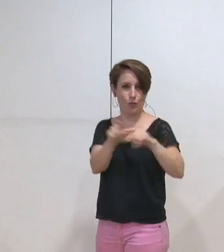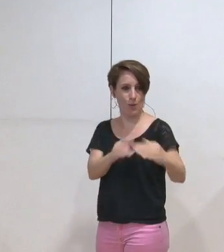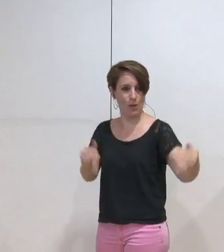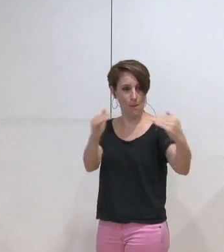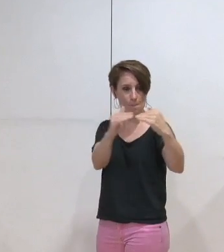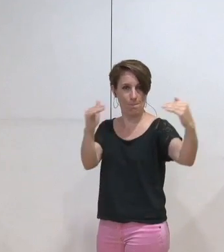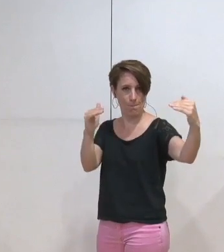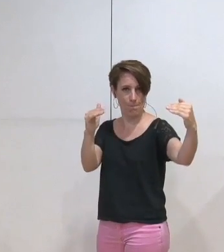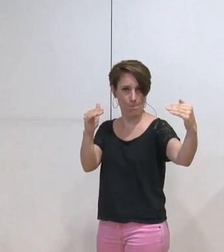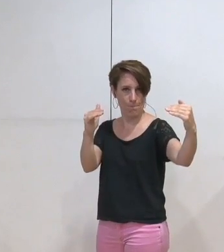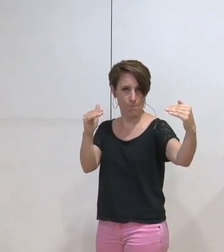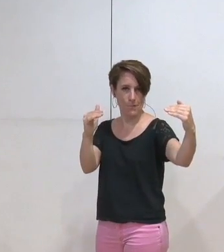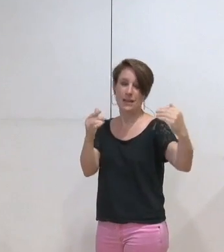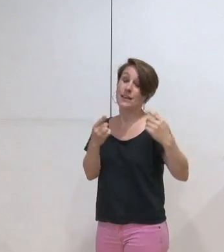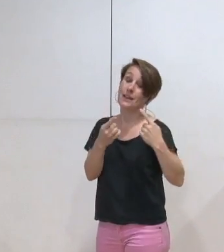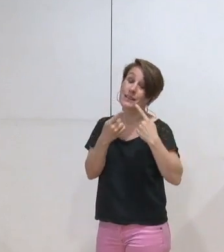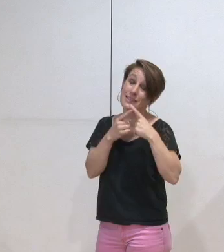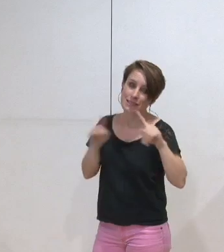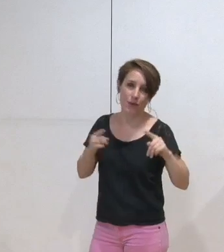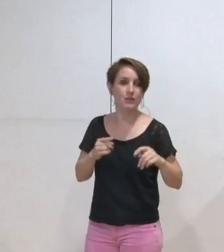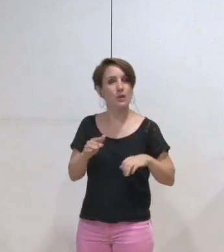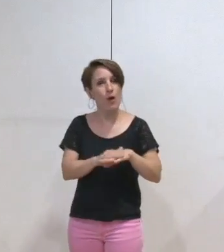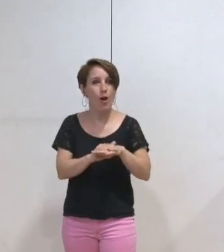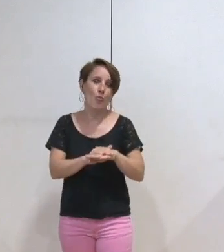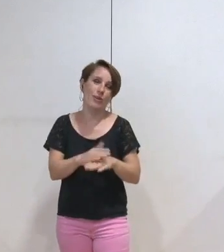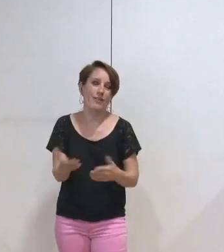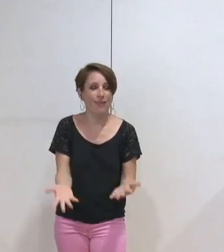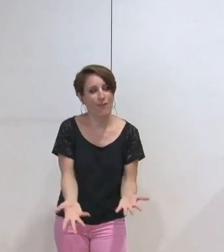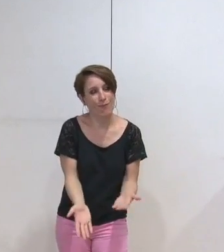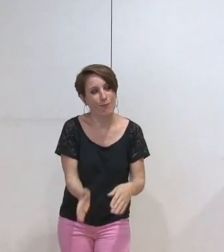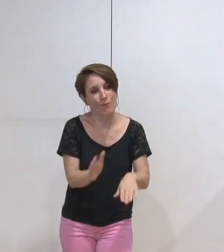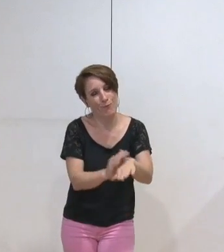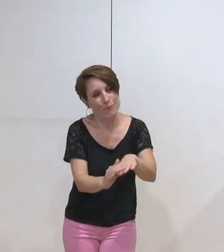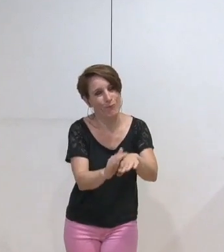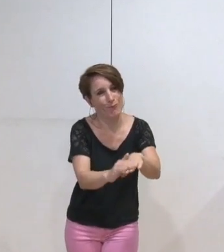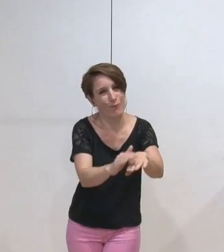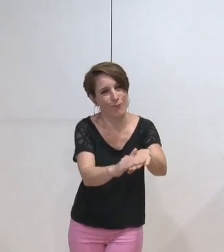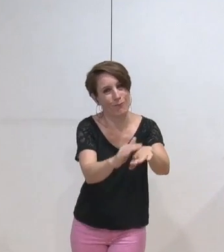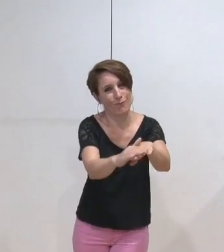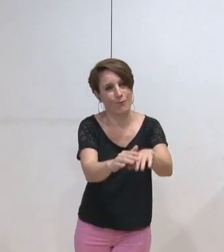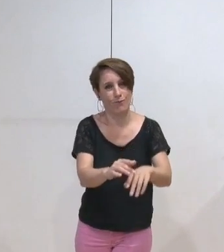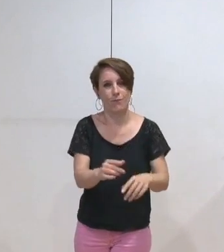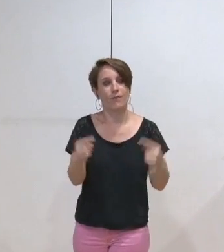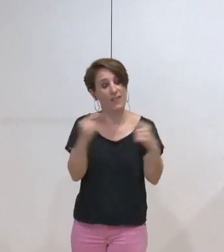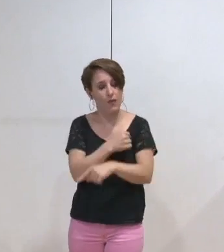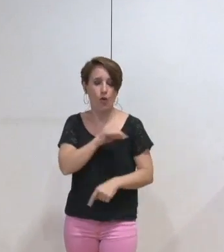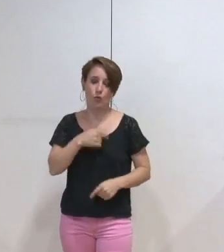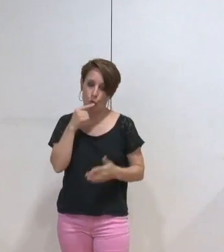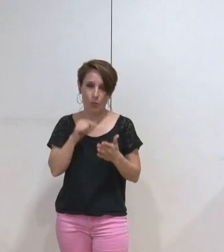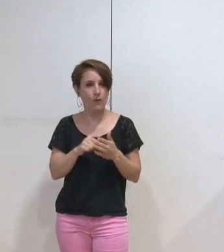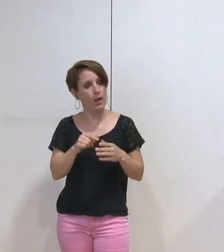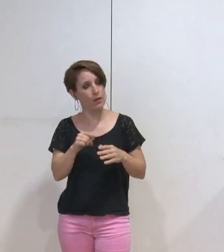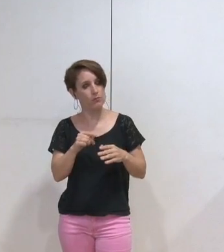une politique de bienfaisance et une politique de bienveillance c'est notre politique sociale je vous